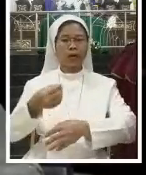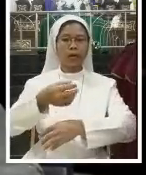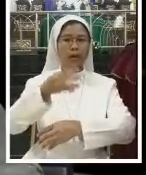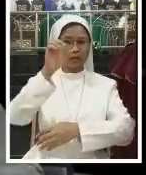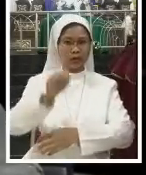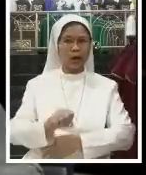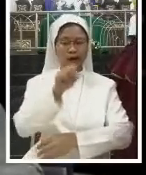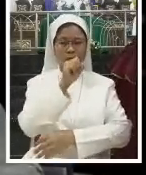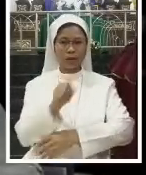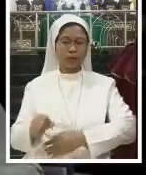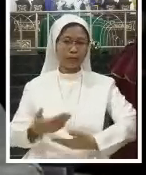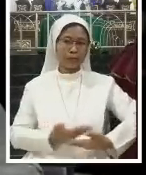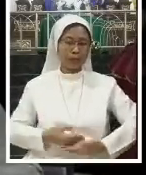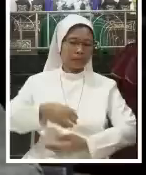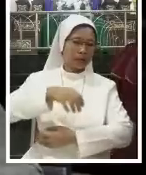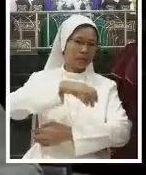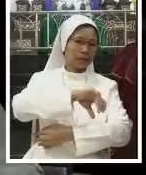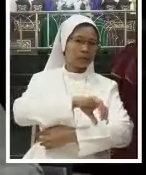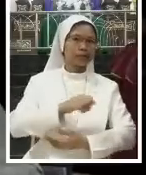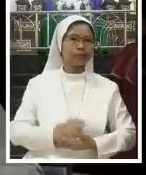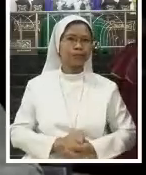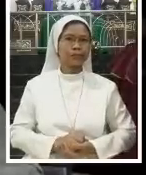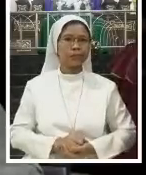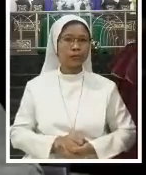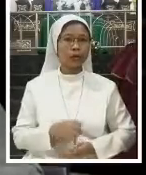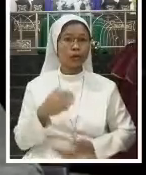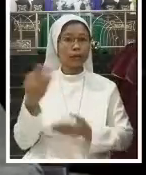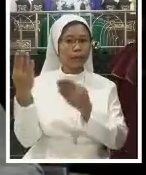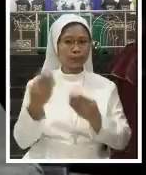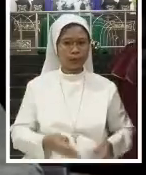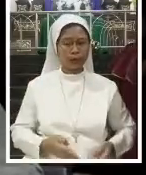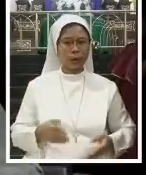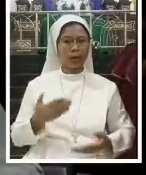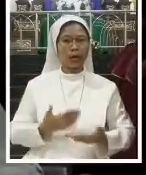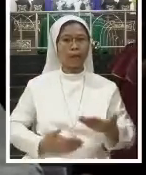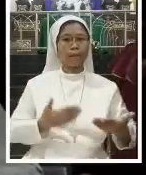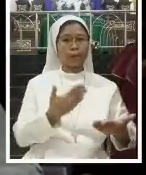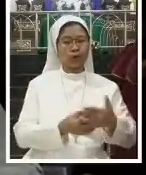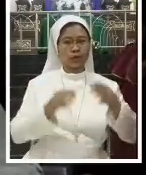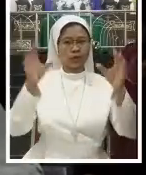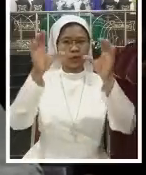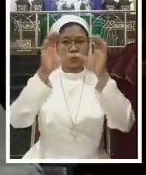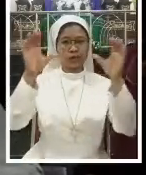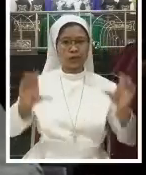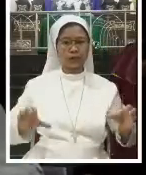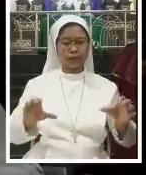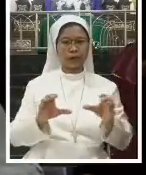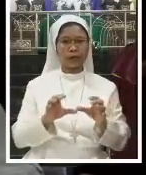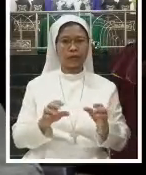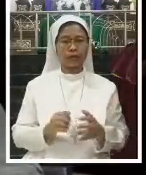bagbunyag. Magdara po ng photocopy kan birth certificate kan aki.